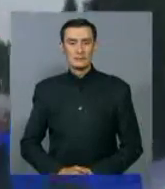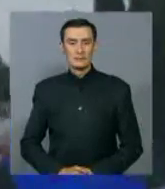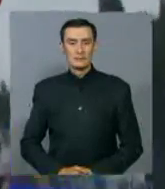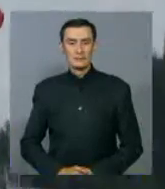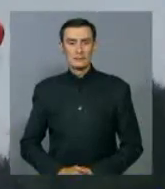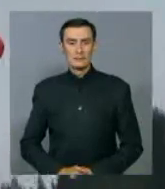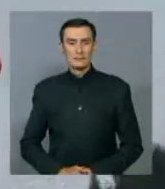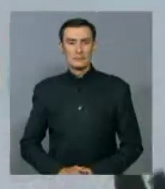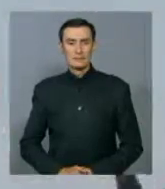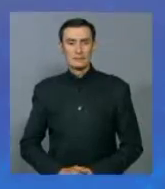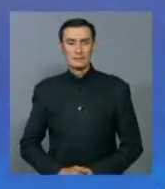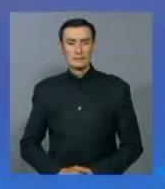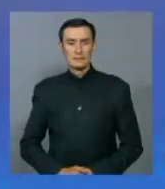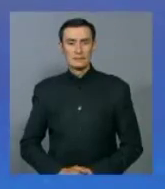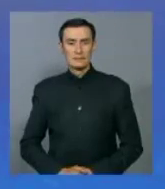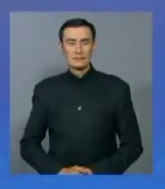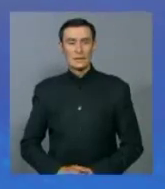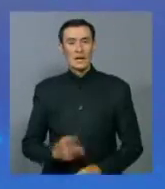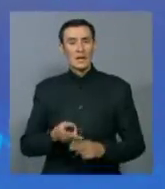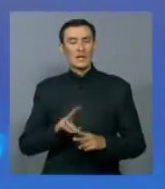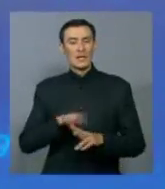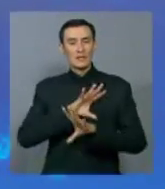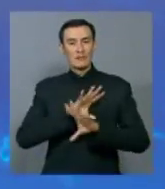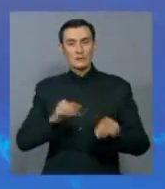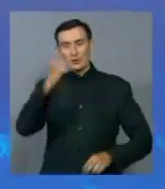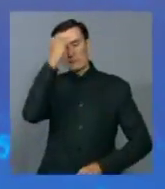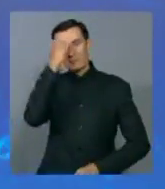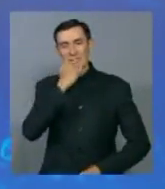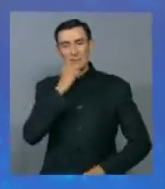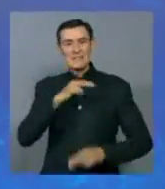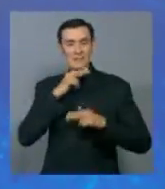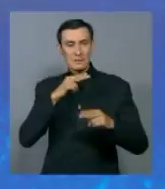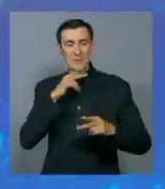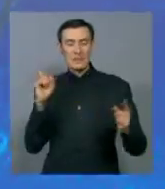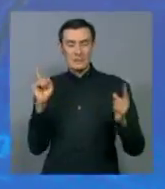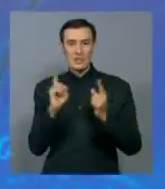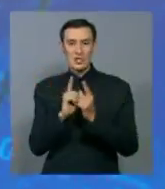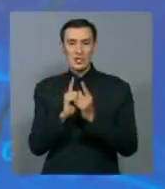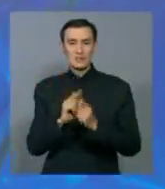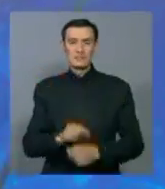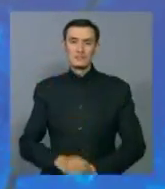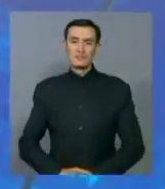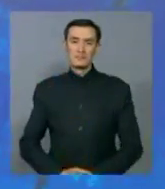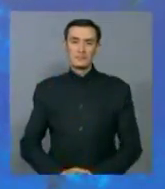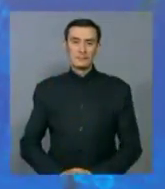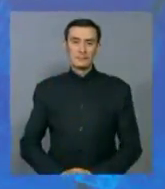Пока это все. Оставайтесь с нами. До скорого.